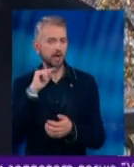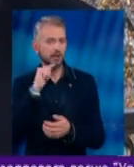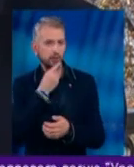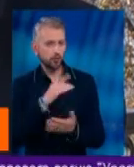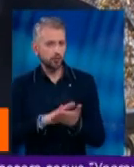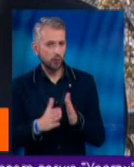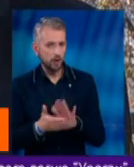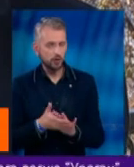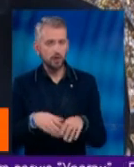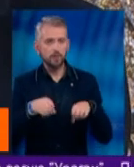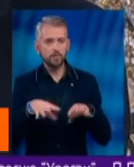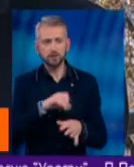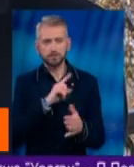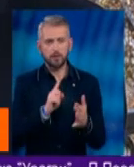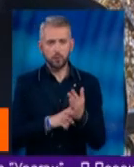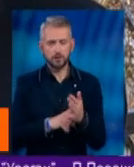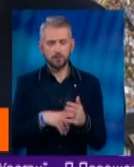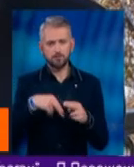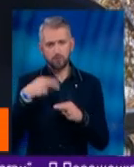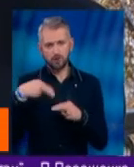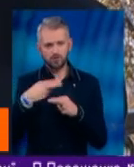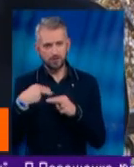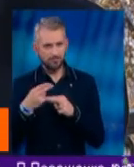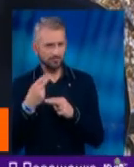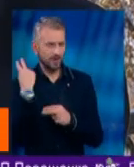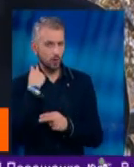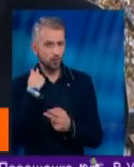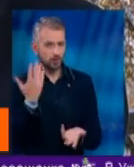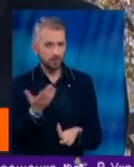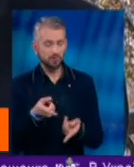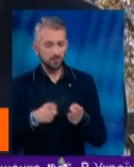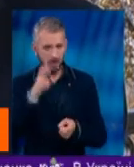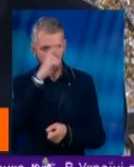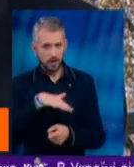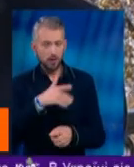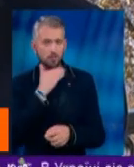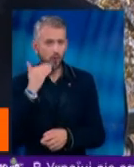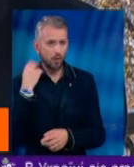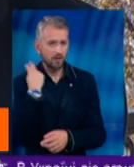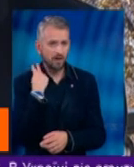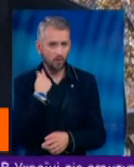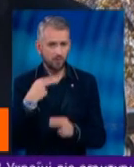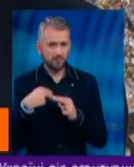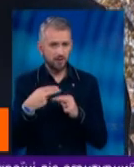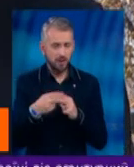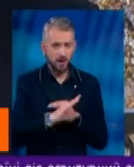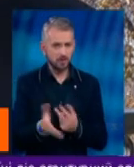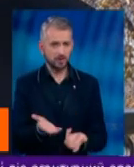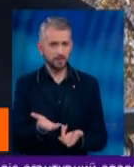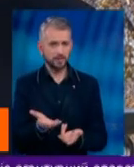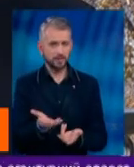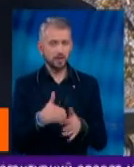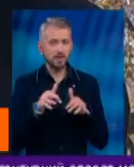ситуацию, урегулировать вопросы погашения задолженности, потому что, ну, действительно, в стране много долгов непогашенных,